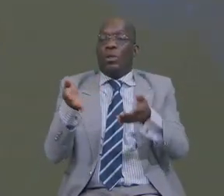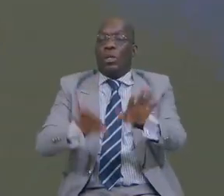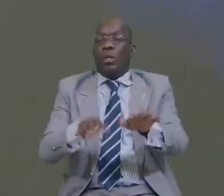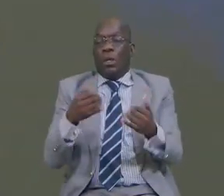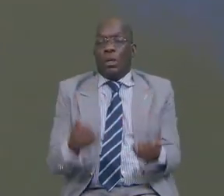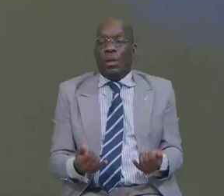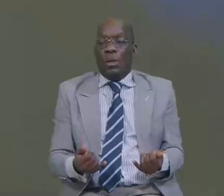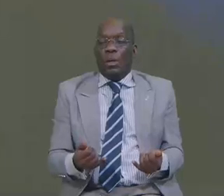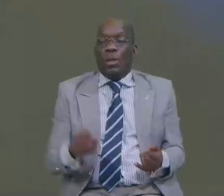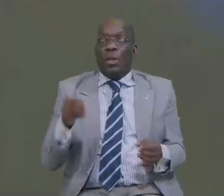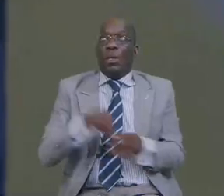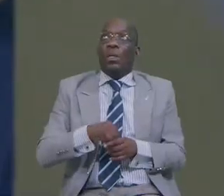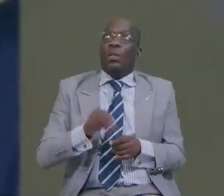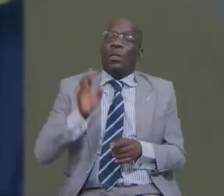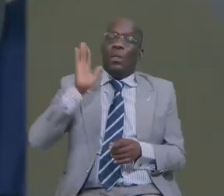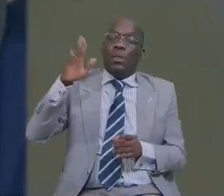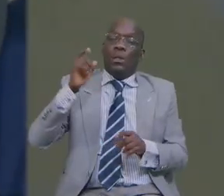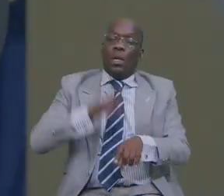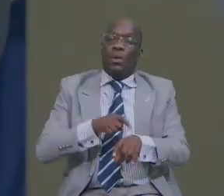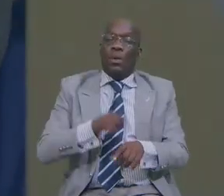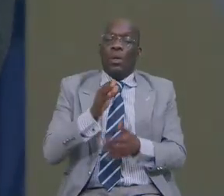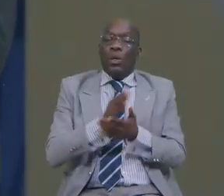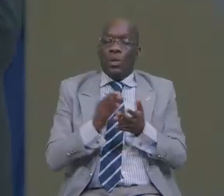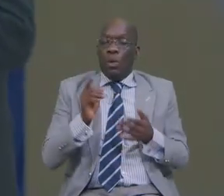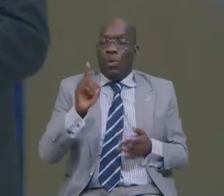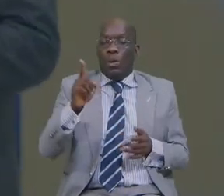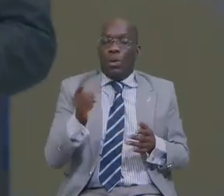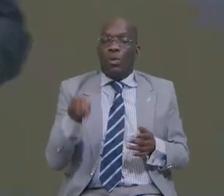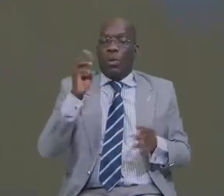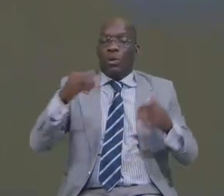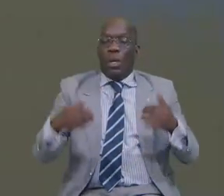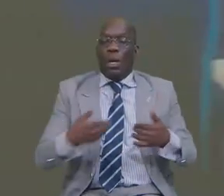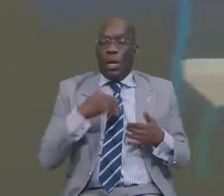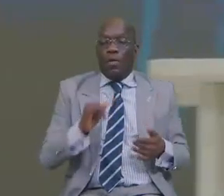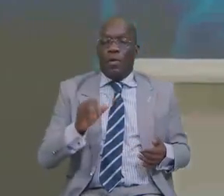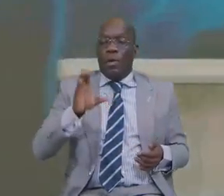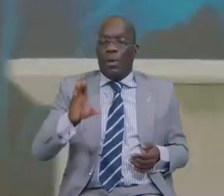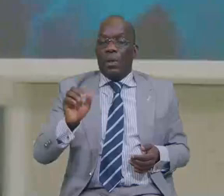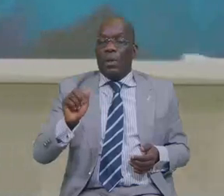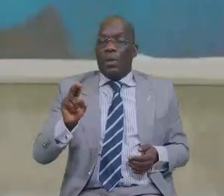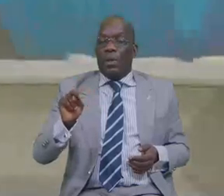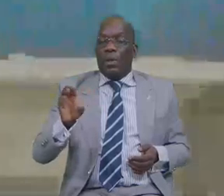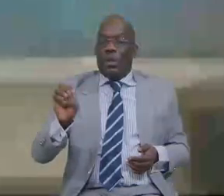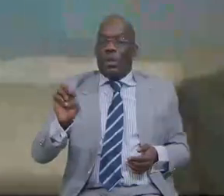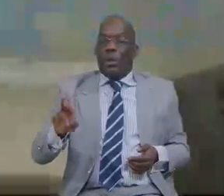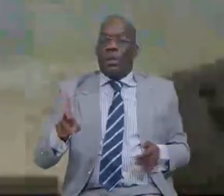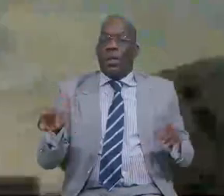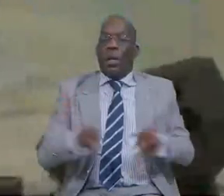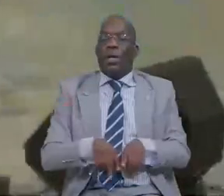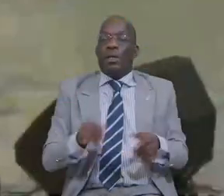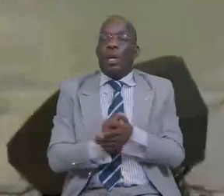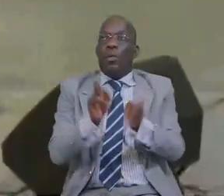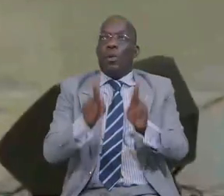gloire. En son temps, il y avait quelqu'un qui avait le cancer. Et comme cette personne